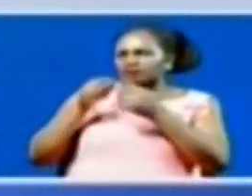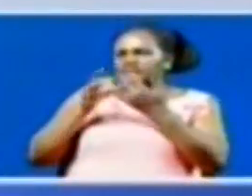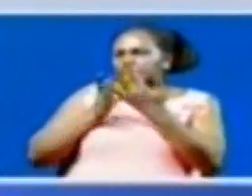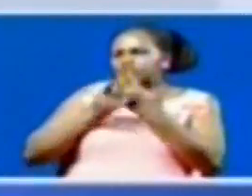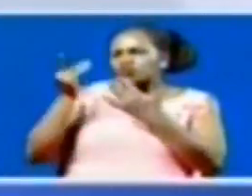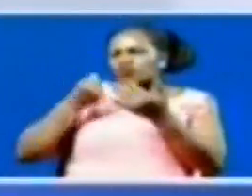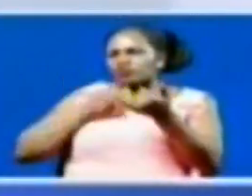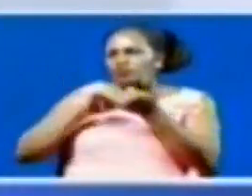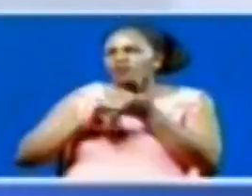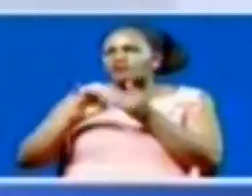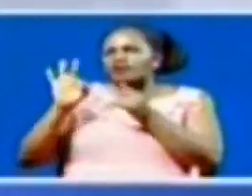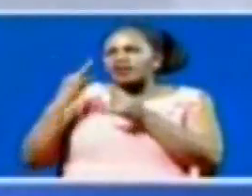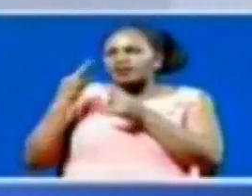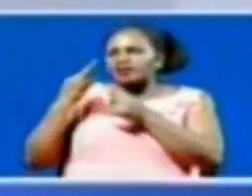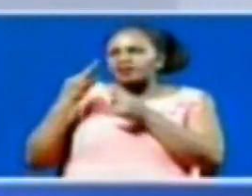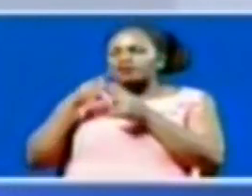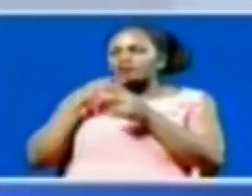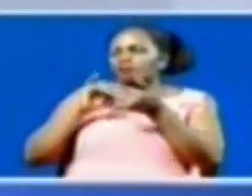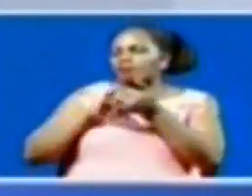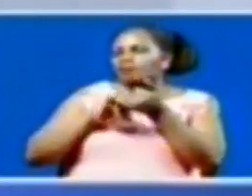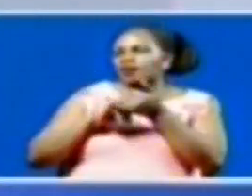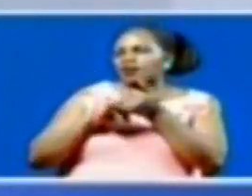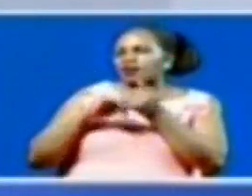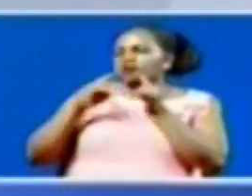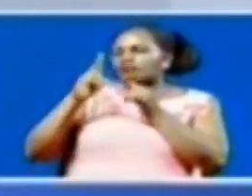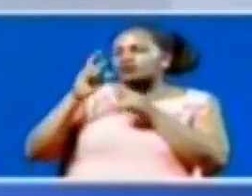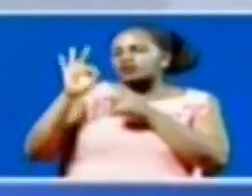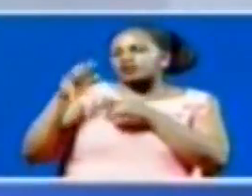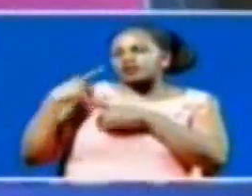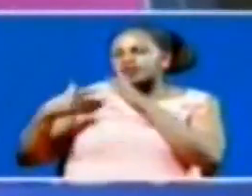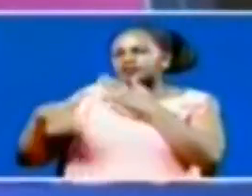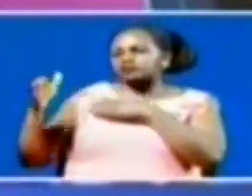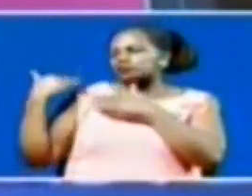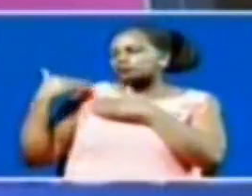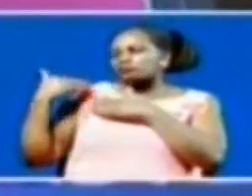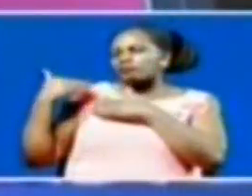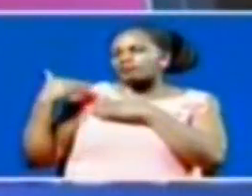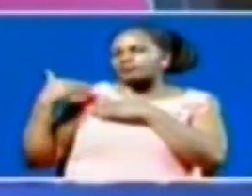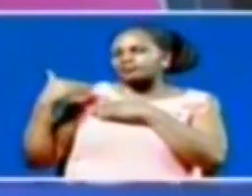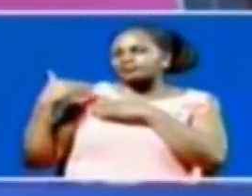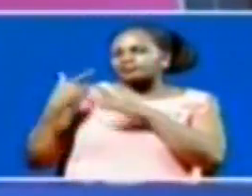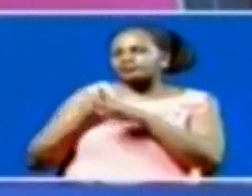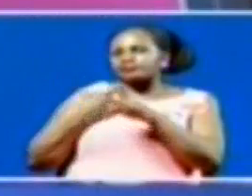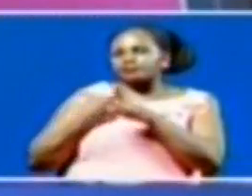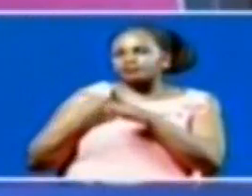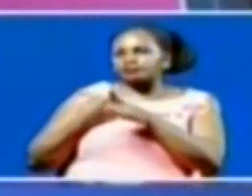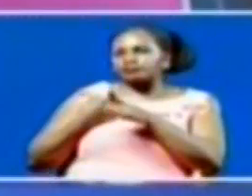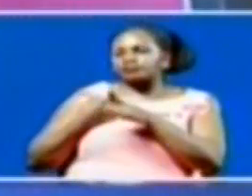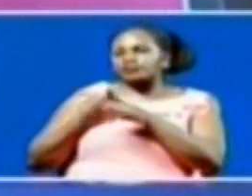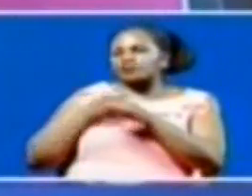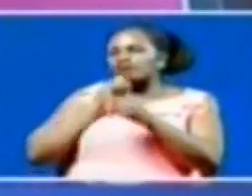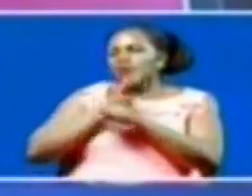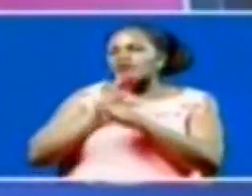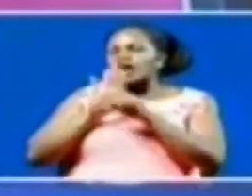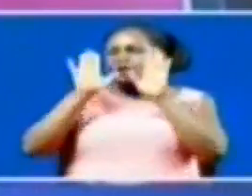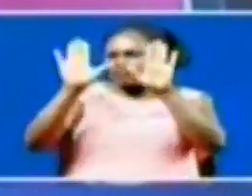maisha na mkewe wa tatu aliyemwoa miaka 43 iliyopita kutokana na kutotimiza